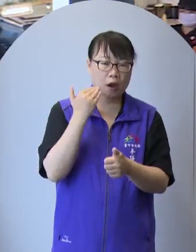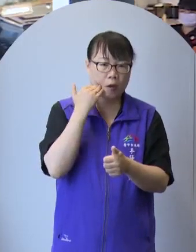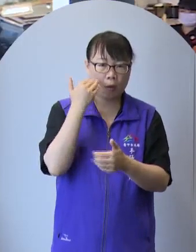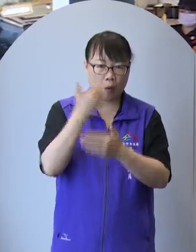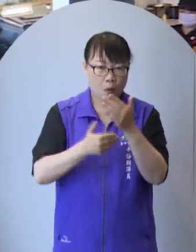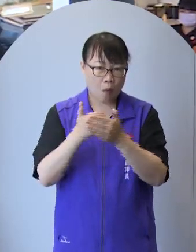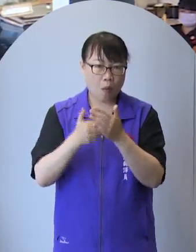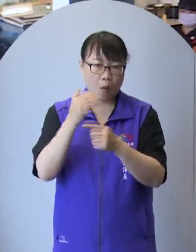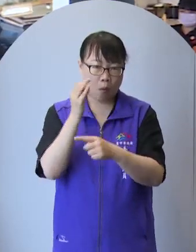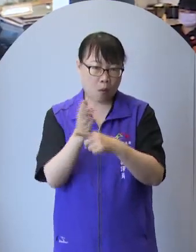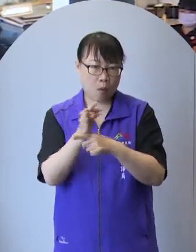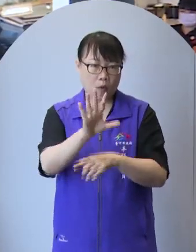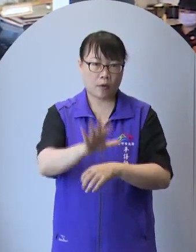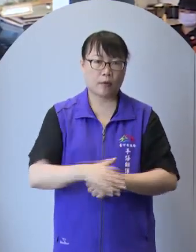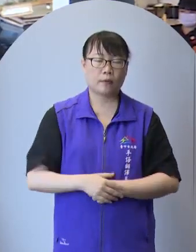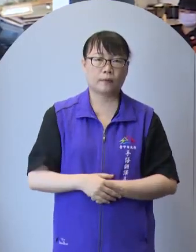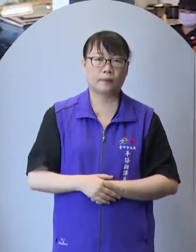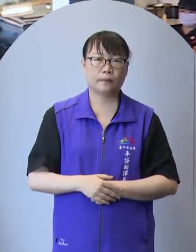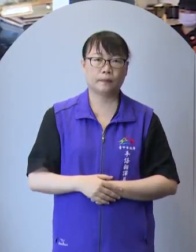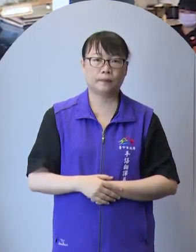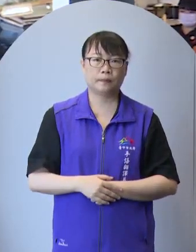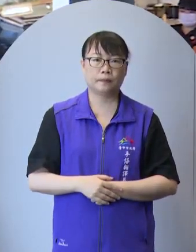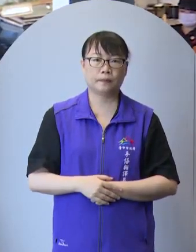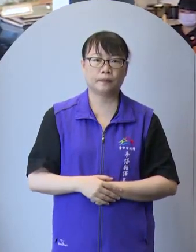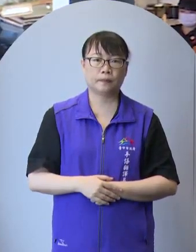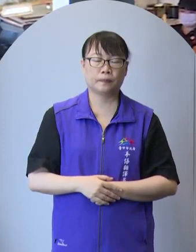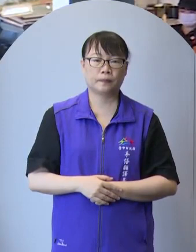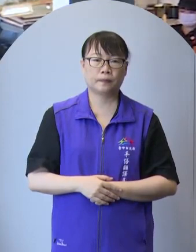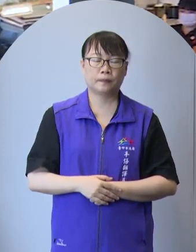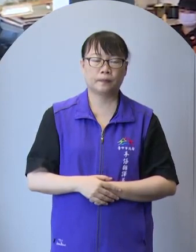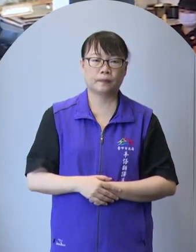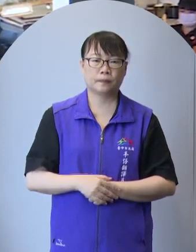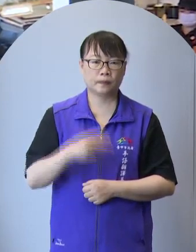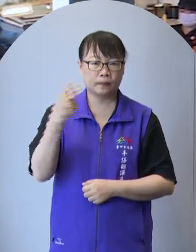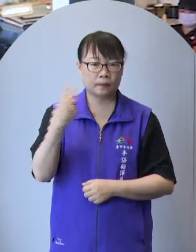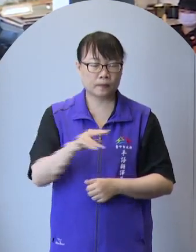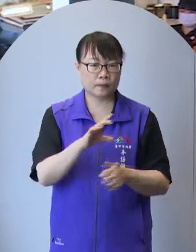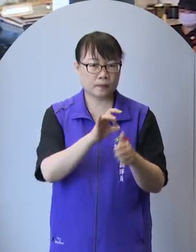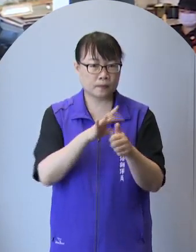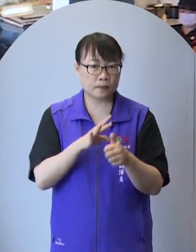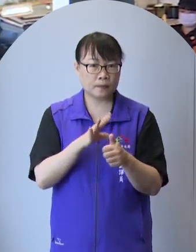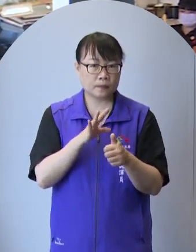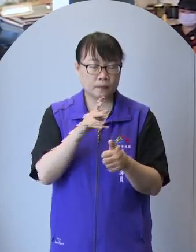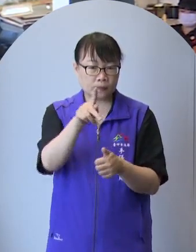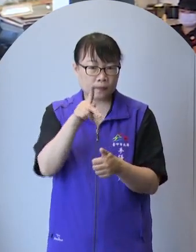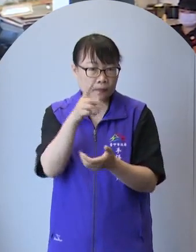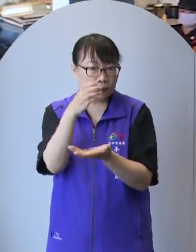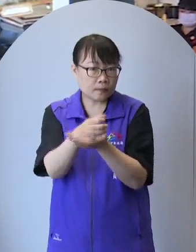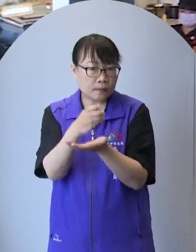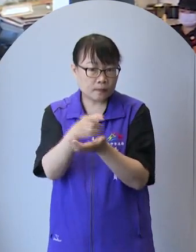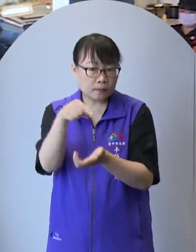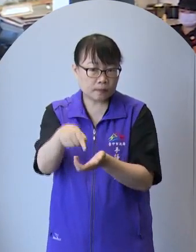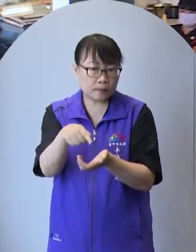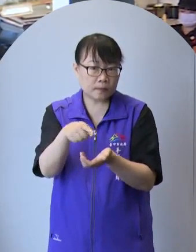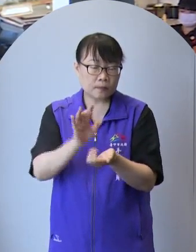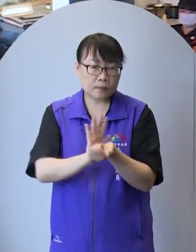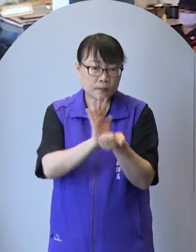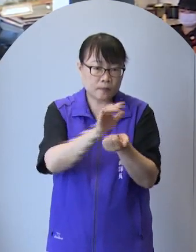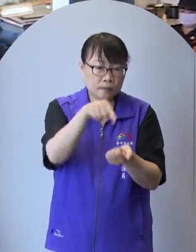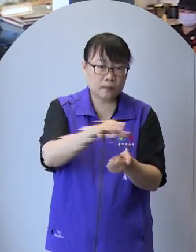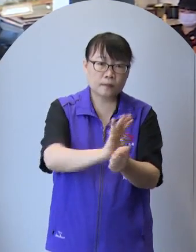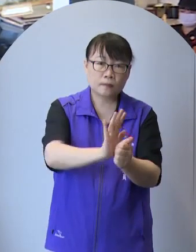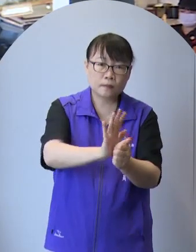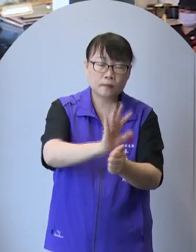下一个。好，那这是我们借用循环杯在我们台中市推动，我们有专属的